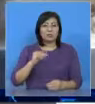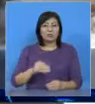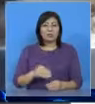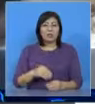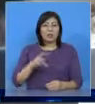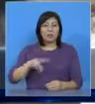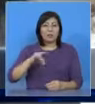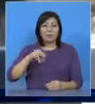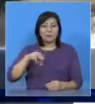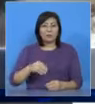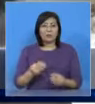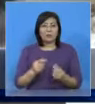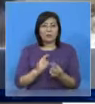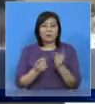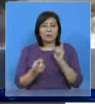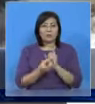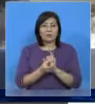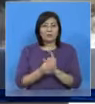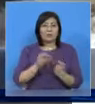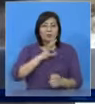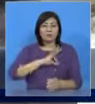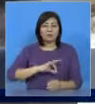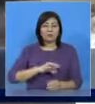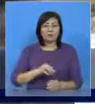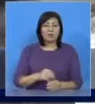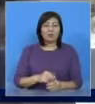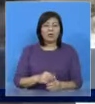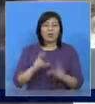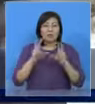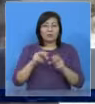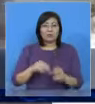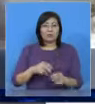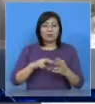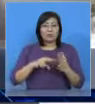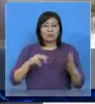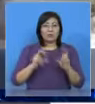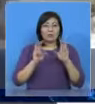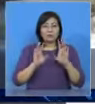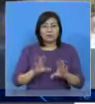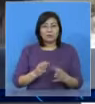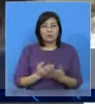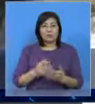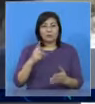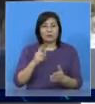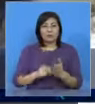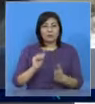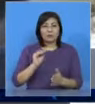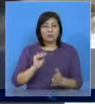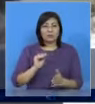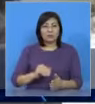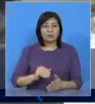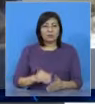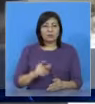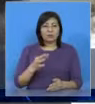также сумма оборота для применения специального налогового режима на основе упрощенной декларации в пределах